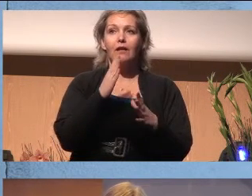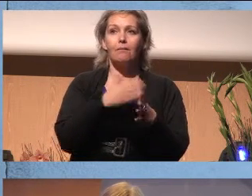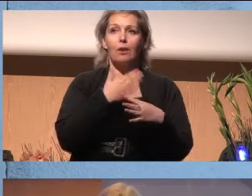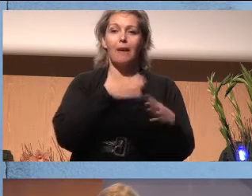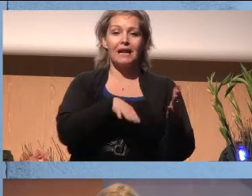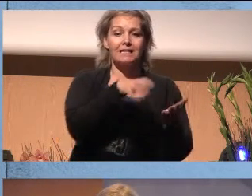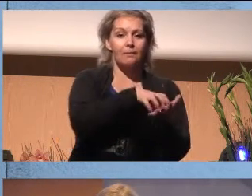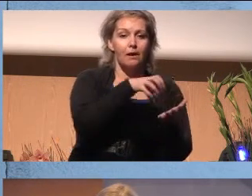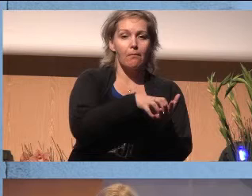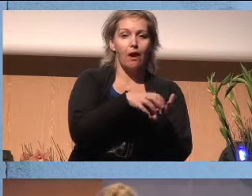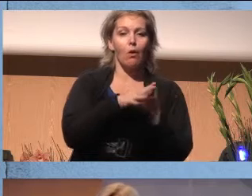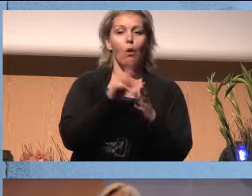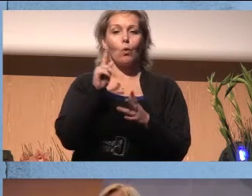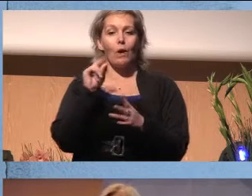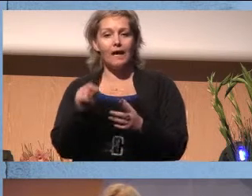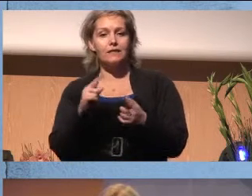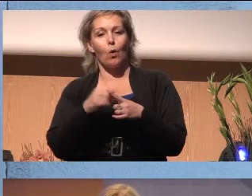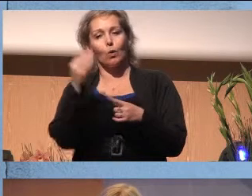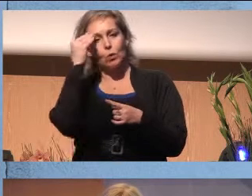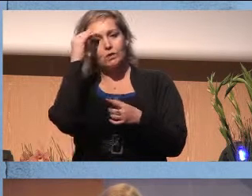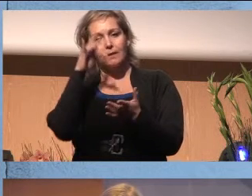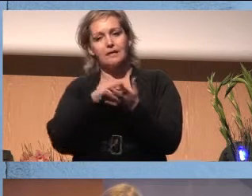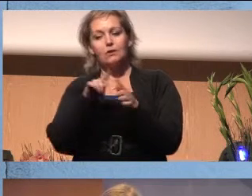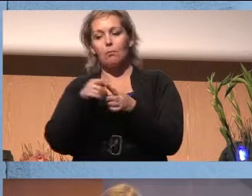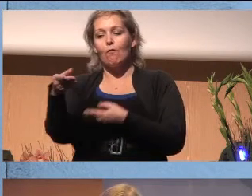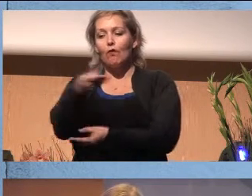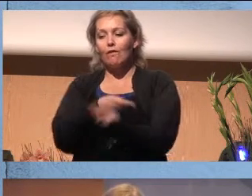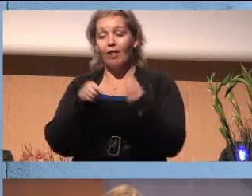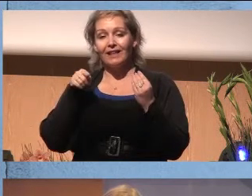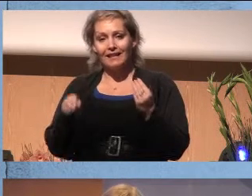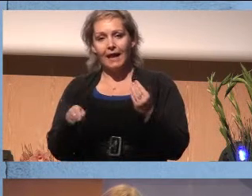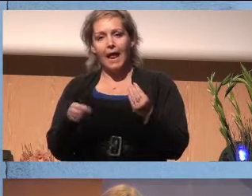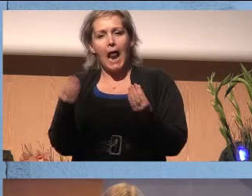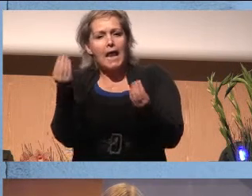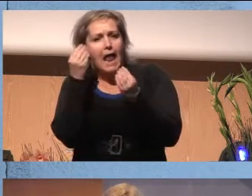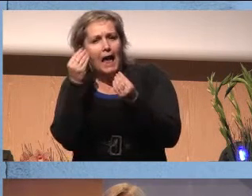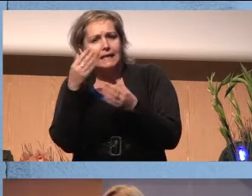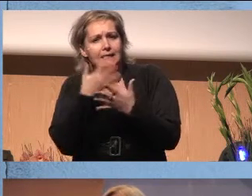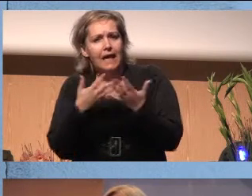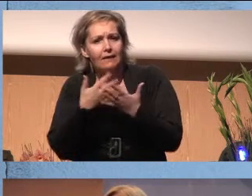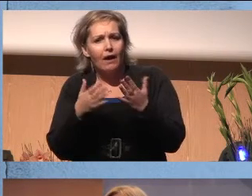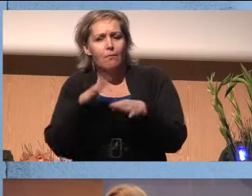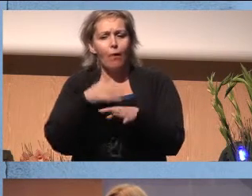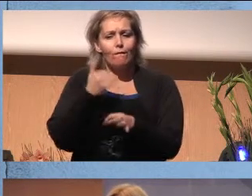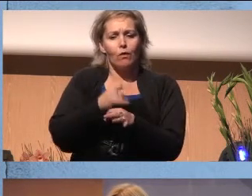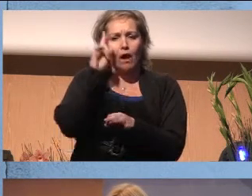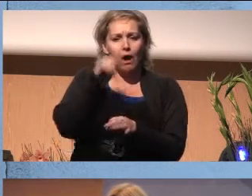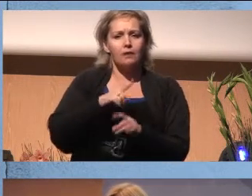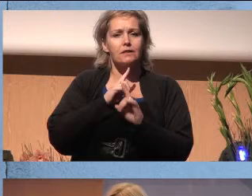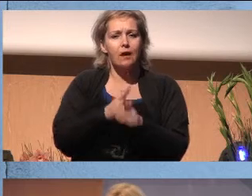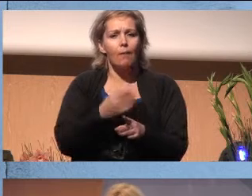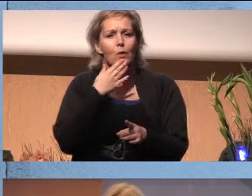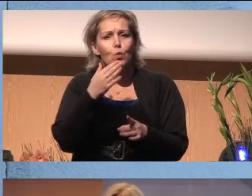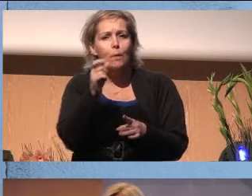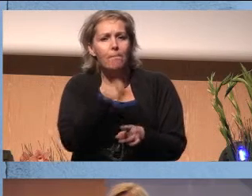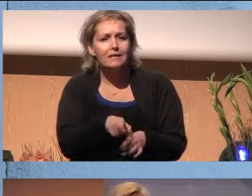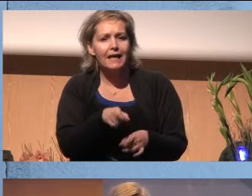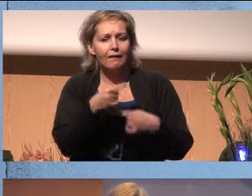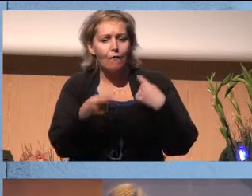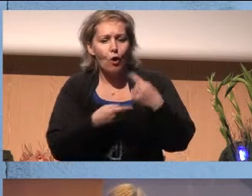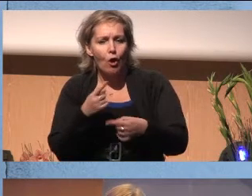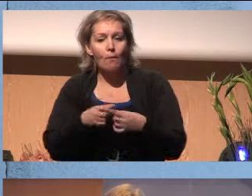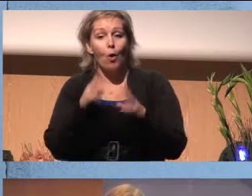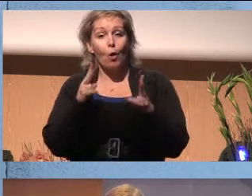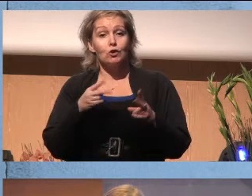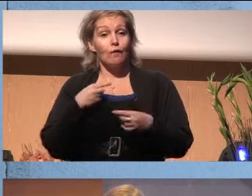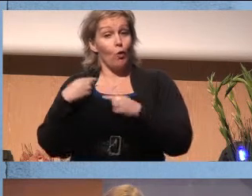mellom helsedepartementet og KS, og kunnskapssenteret som forvalter dette. Læringsnettverk på hvordan skal vi skape gode pasientforløp,